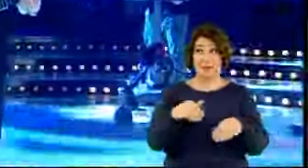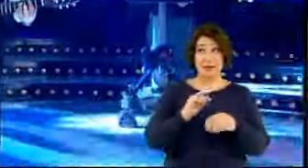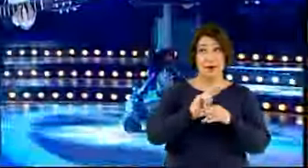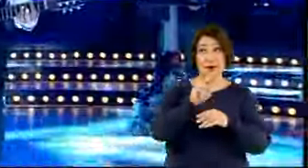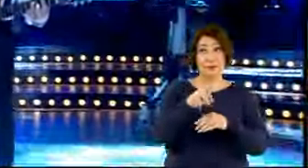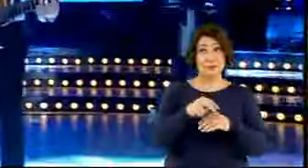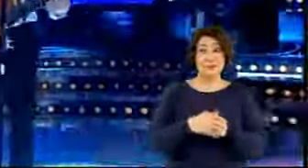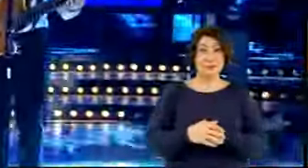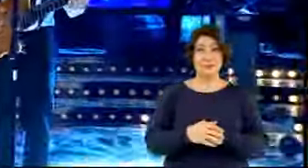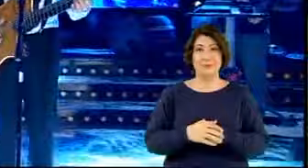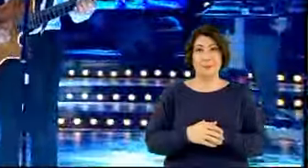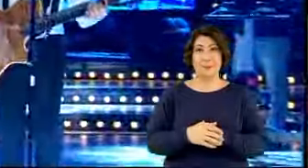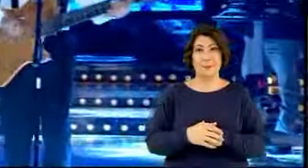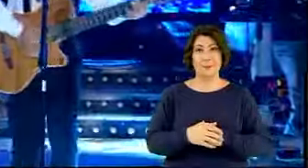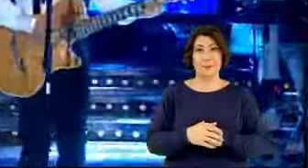duyamadım.